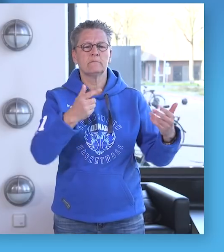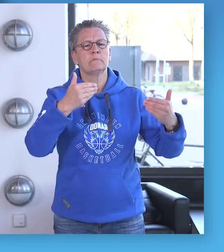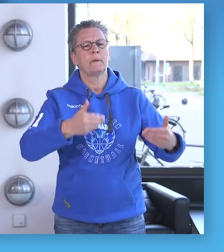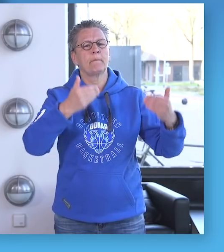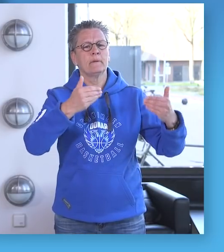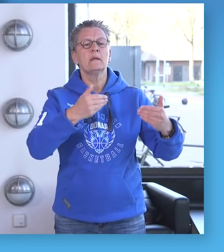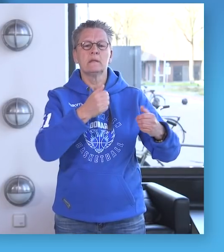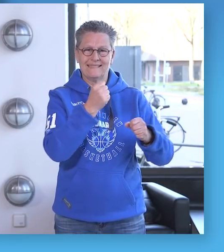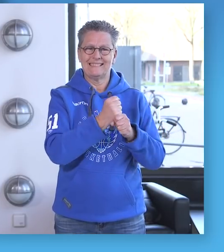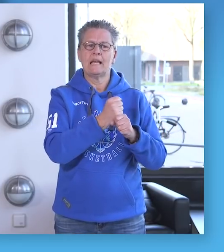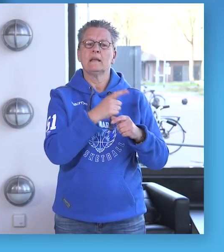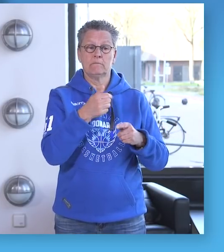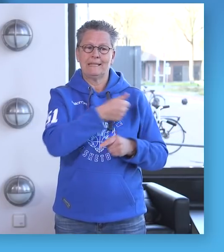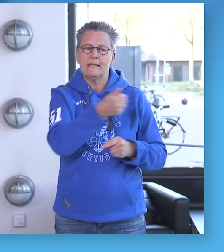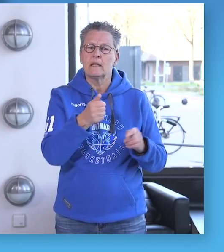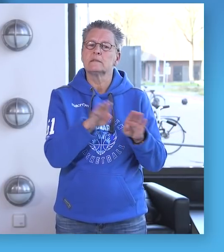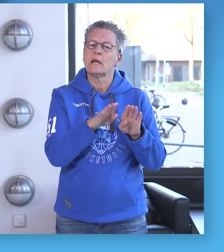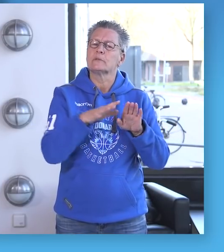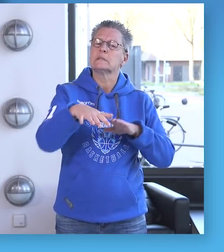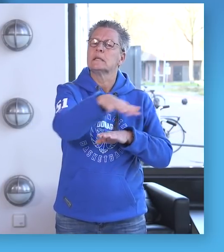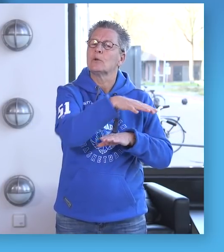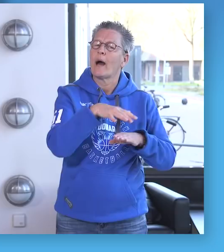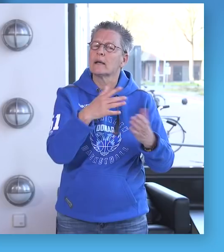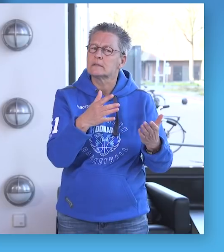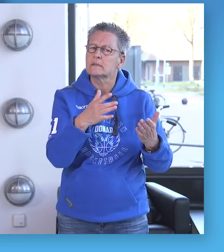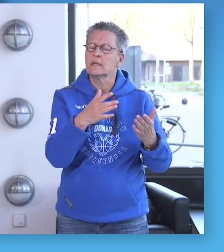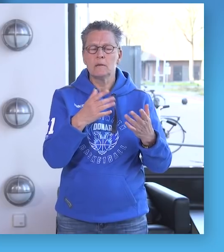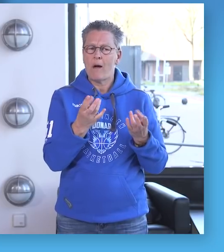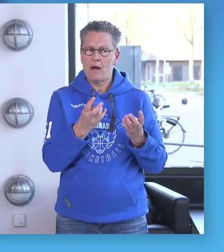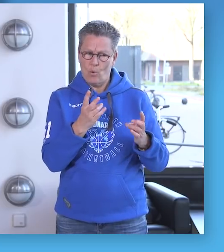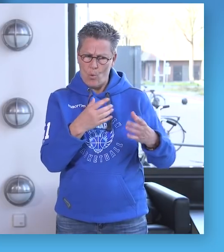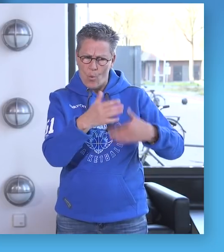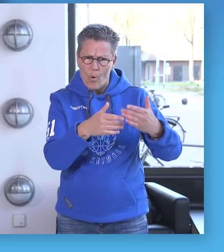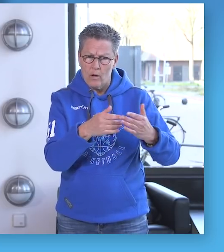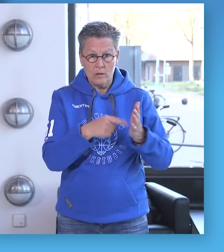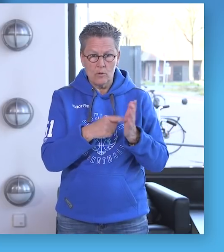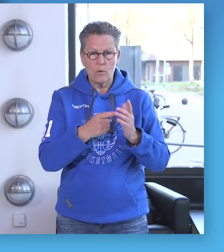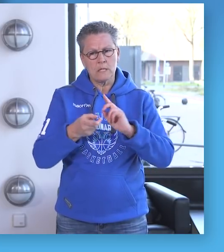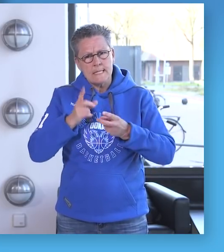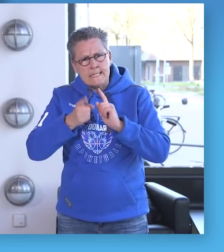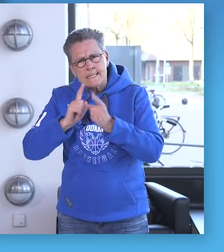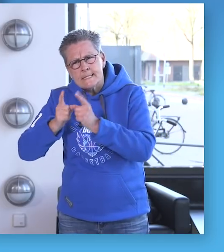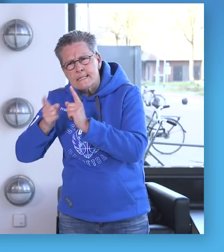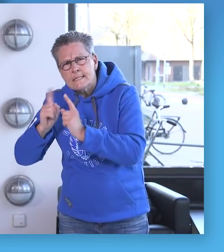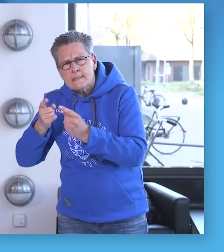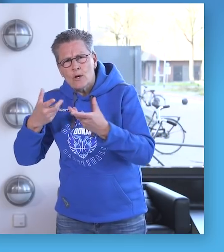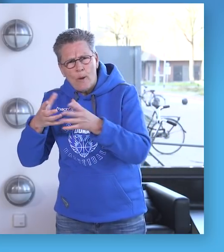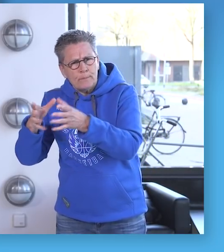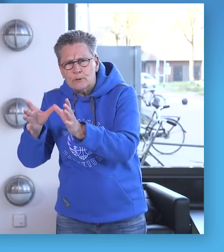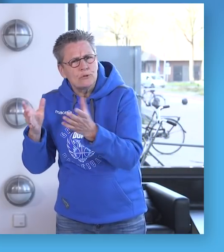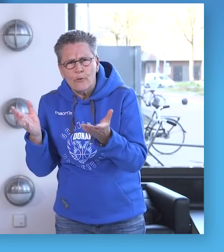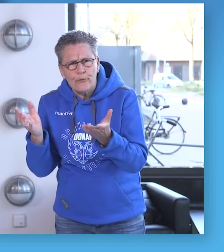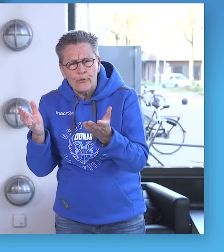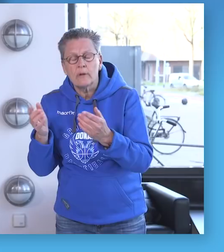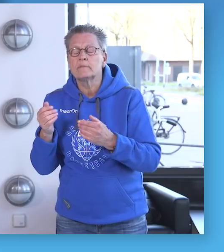clubs, we zitten in hetzelfde schuitje, om maar even zo te zeggen. Hoe is dat gegaan? Was er heel veel overleg voor nodig tussen de clubs? Ja, we